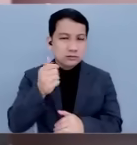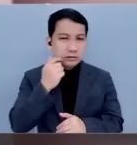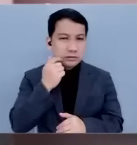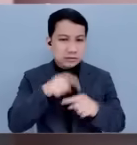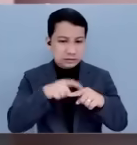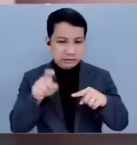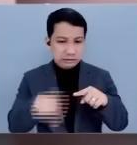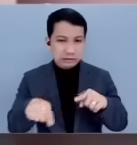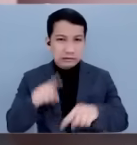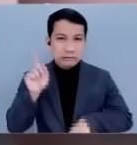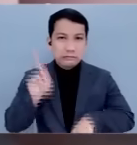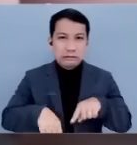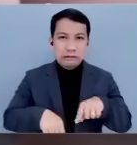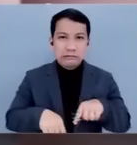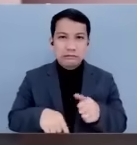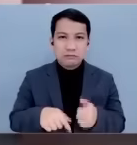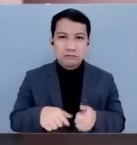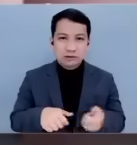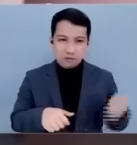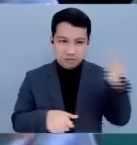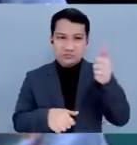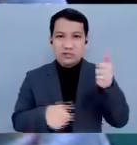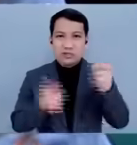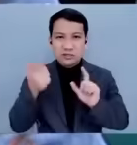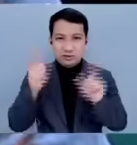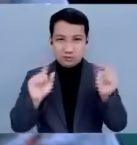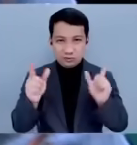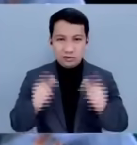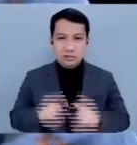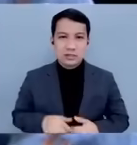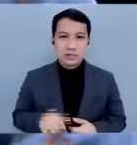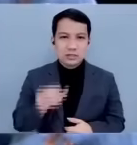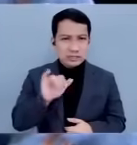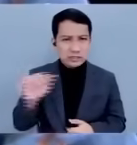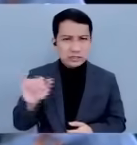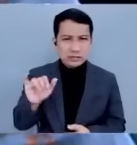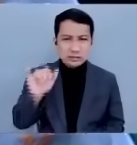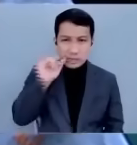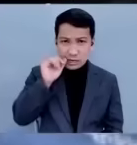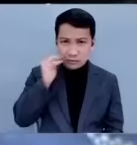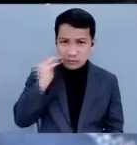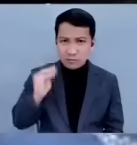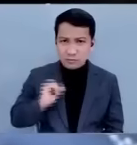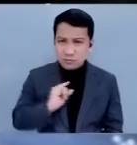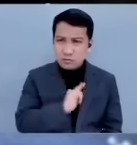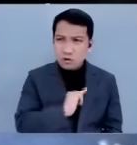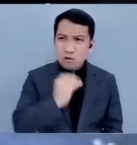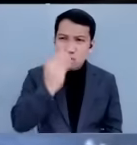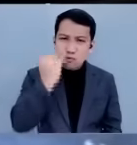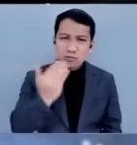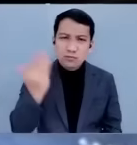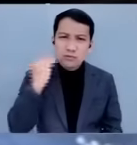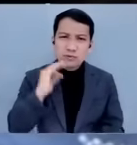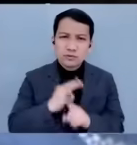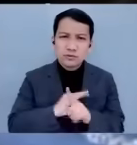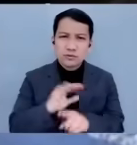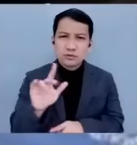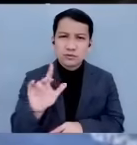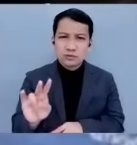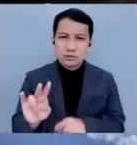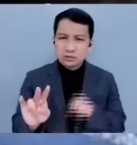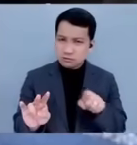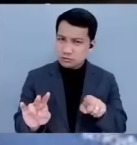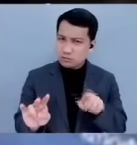kidlat kesa makajackpot sa loto. Maging si Senator Amy Marcos, kinwestiyon ng loto draw noong February 27. Kung